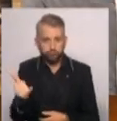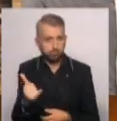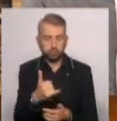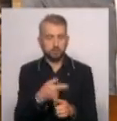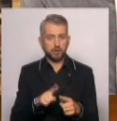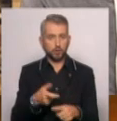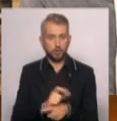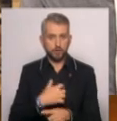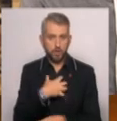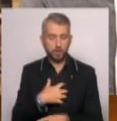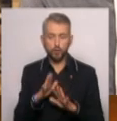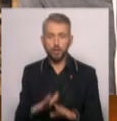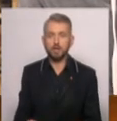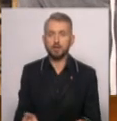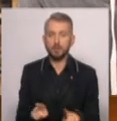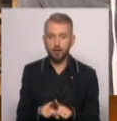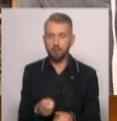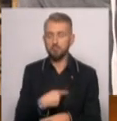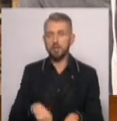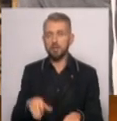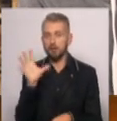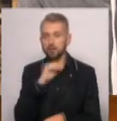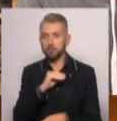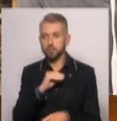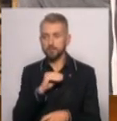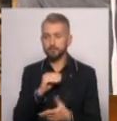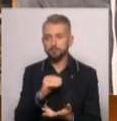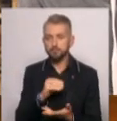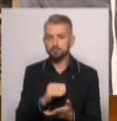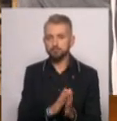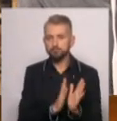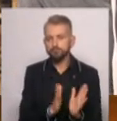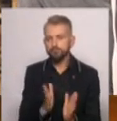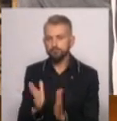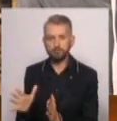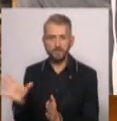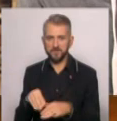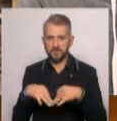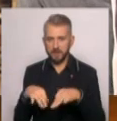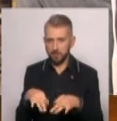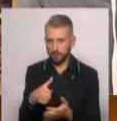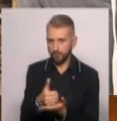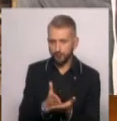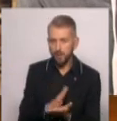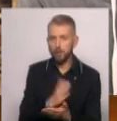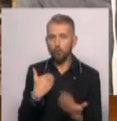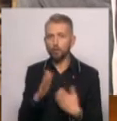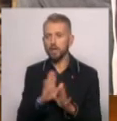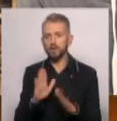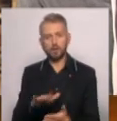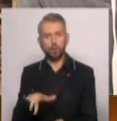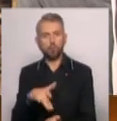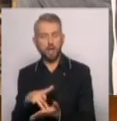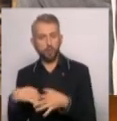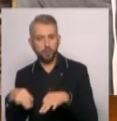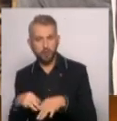дуже важливо. Тільки таким чином ми зможемо налагодити загалом усю транспортну інфраструктуру. Це стосується не тільки комунального транспорту,